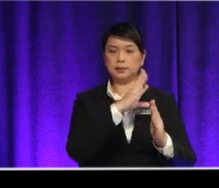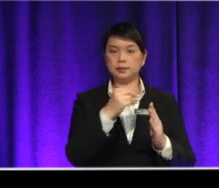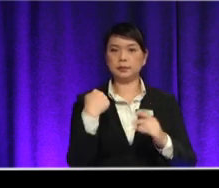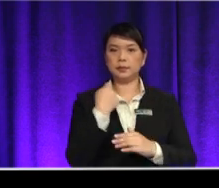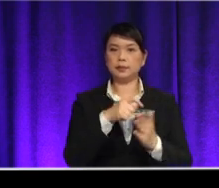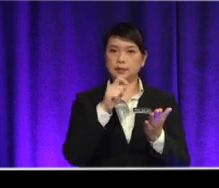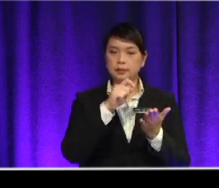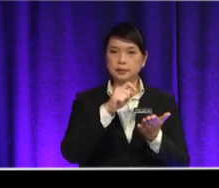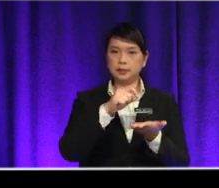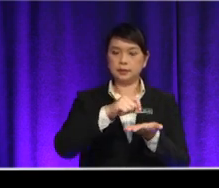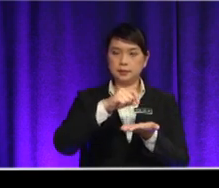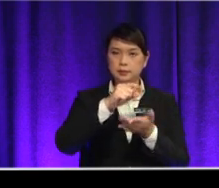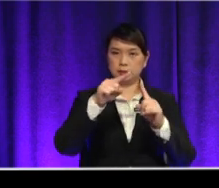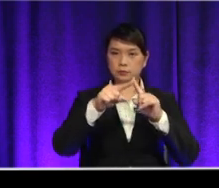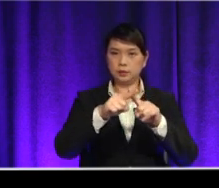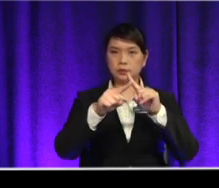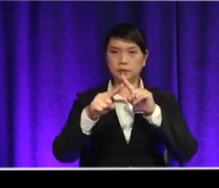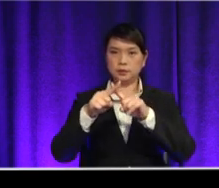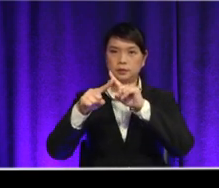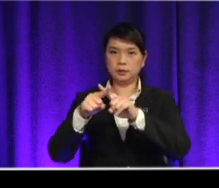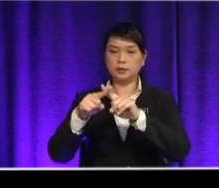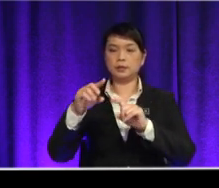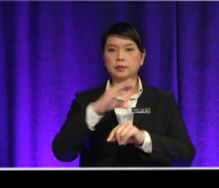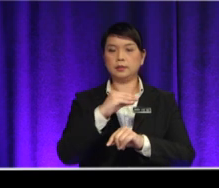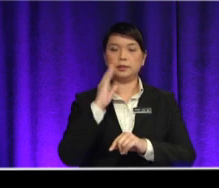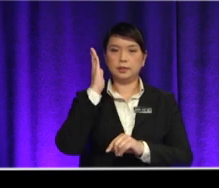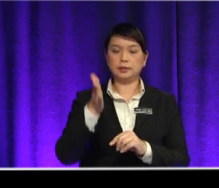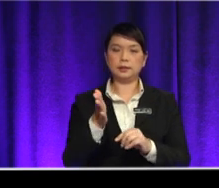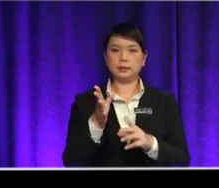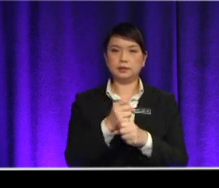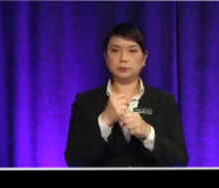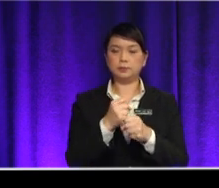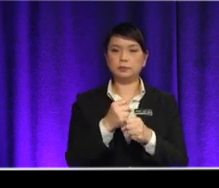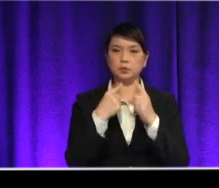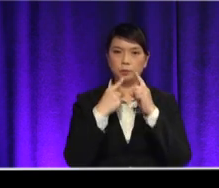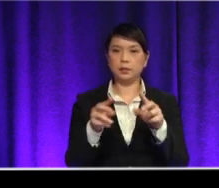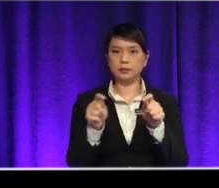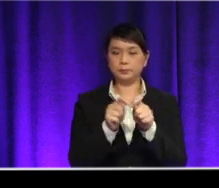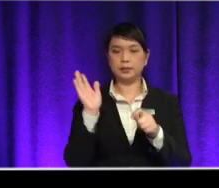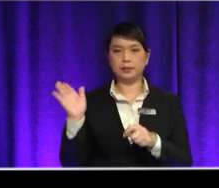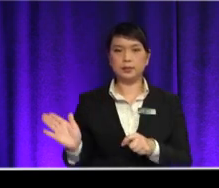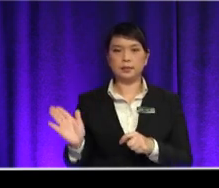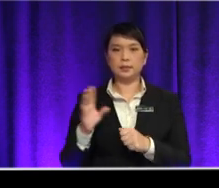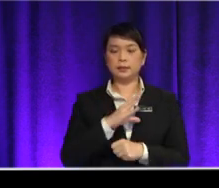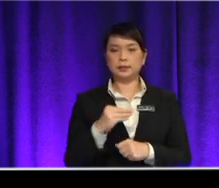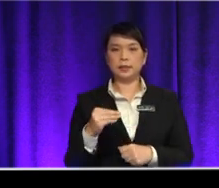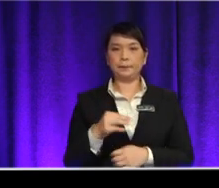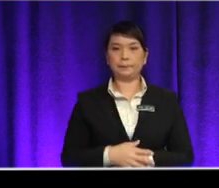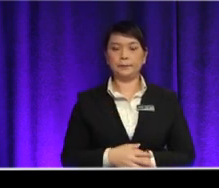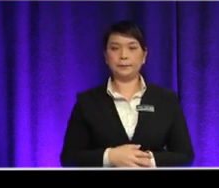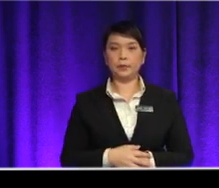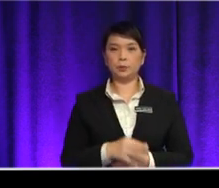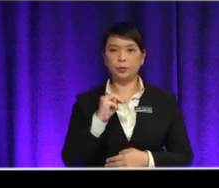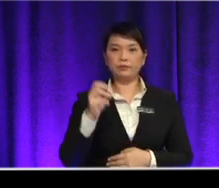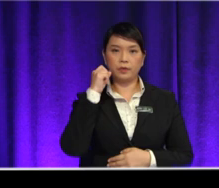seperti yang saya tunjuk tadi dan murid akan dapat jawapan seperti ini. Ini yang penting adalah murid faham di mana nak letak